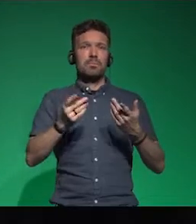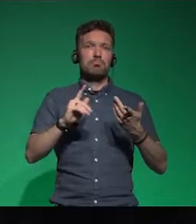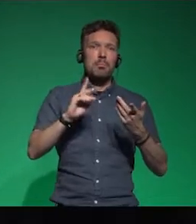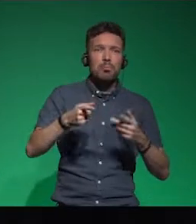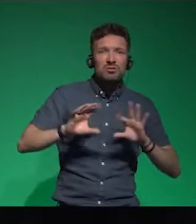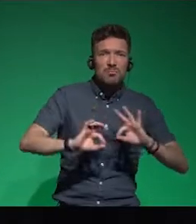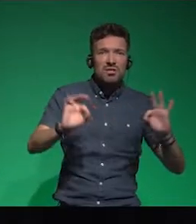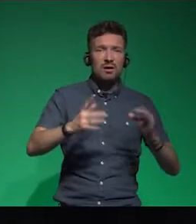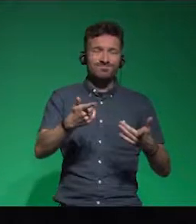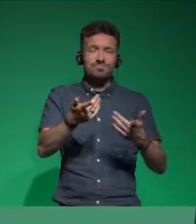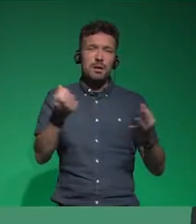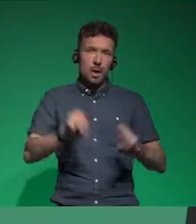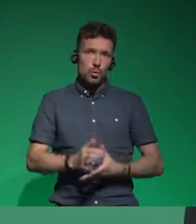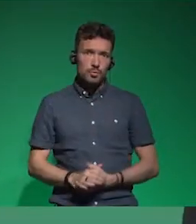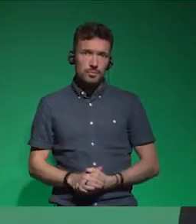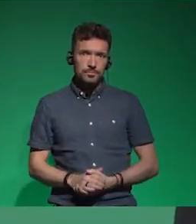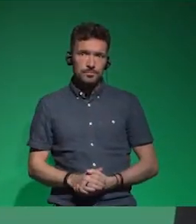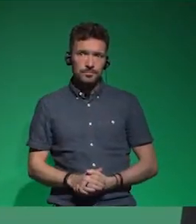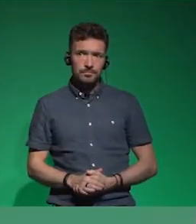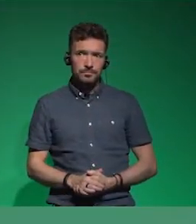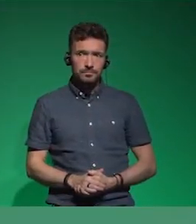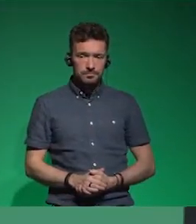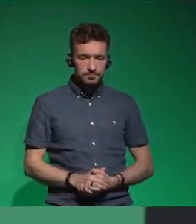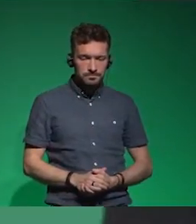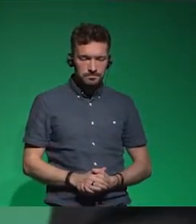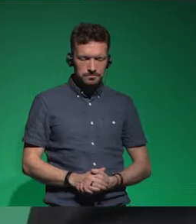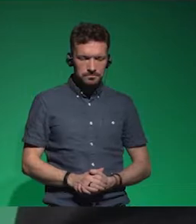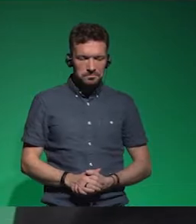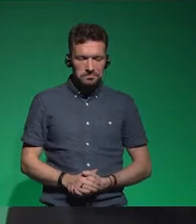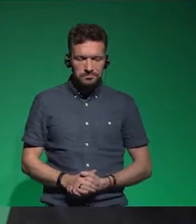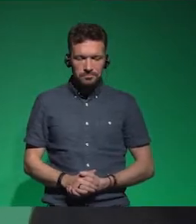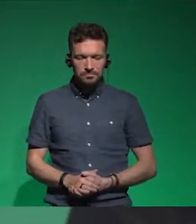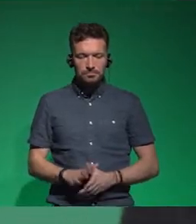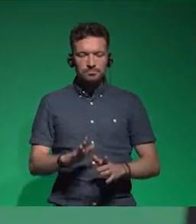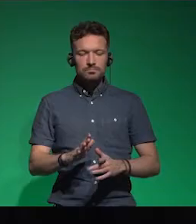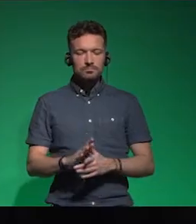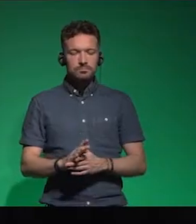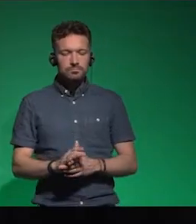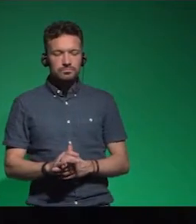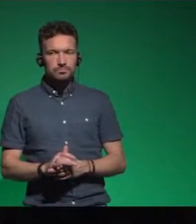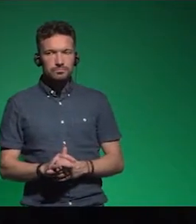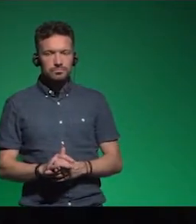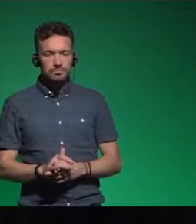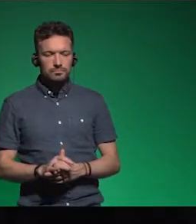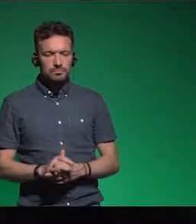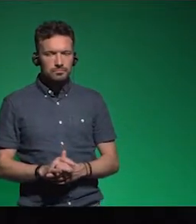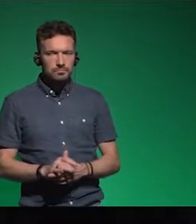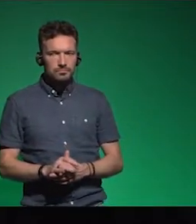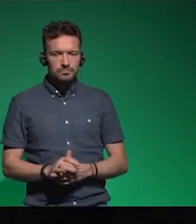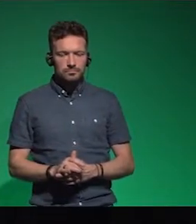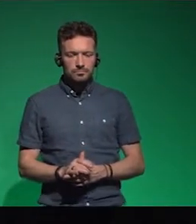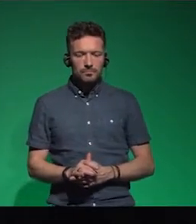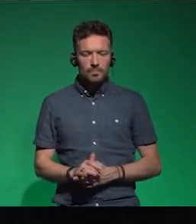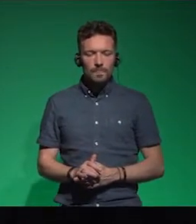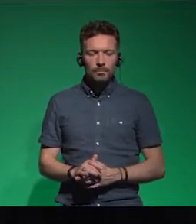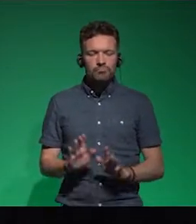gute Ansatzpunkte und ich denke, dass die Kolleginnen und Kollegen anschließend auf diese Möglichkeiten, die